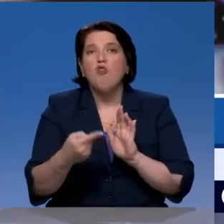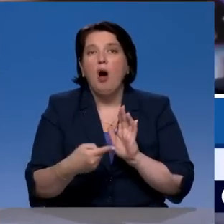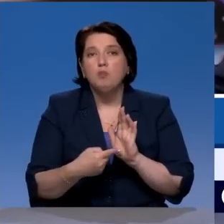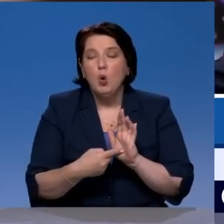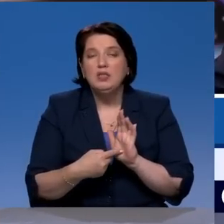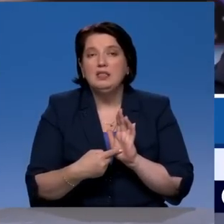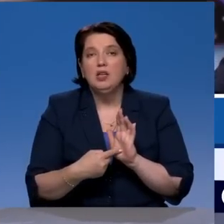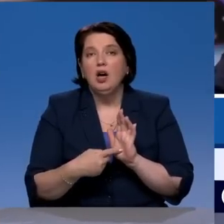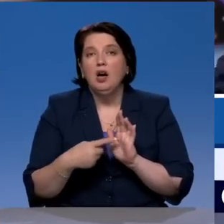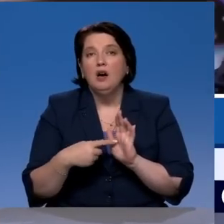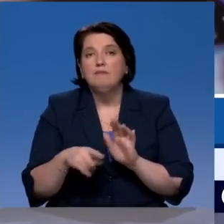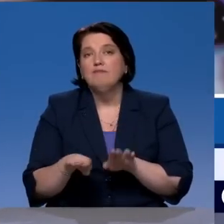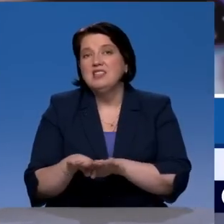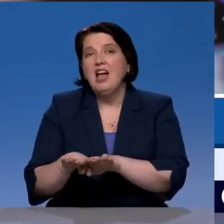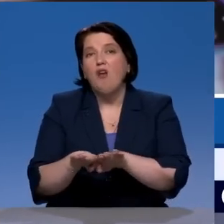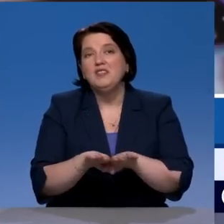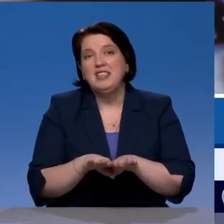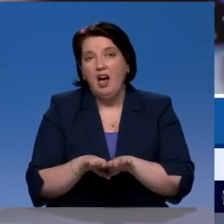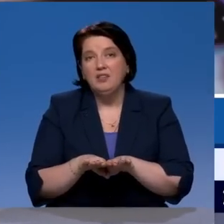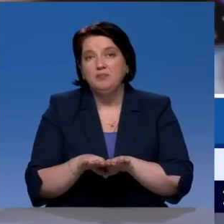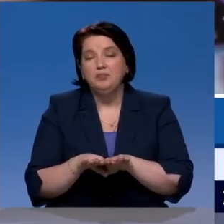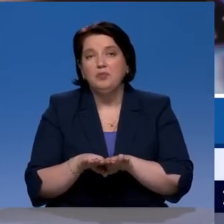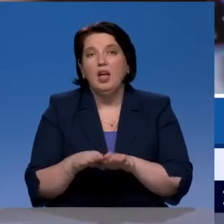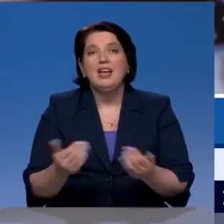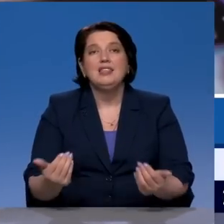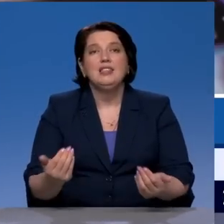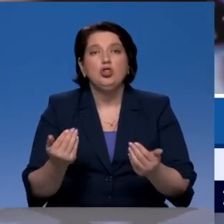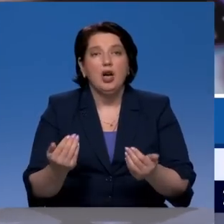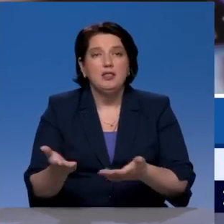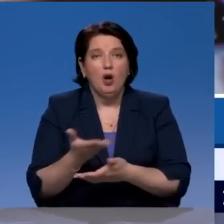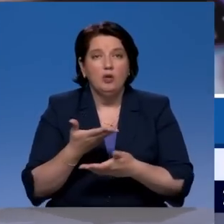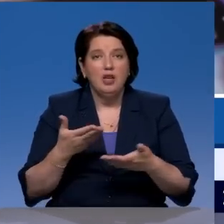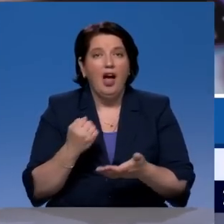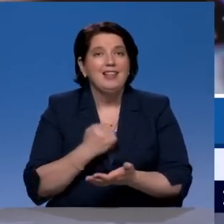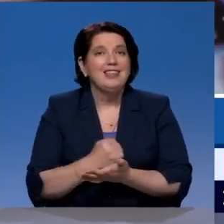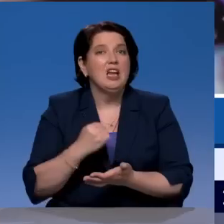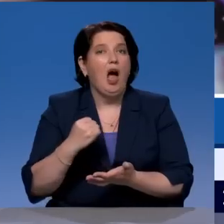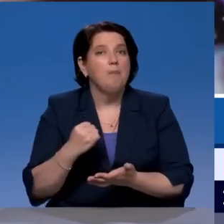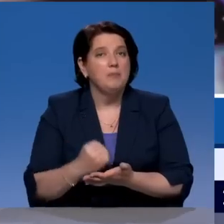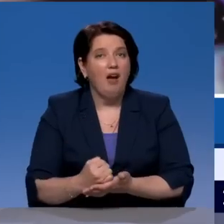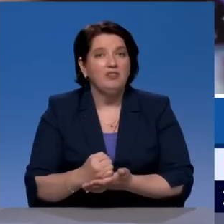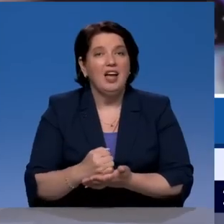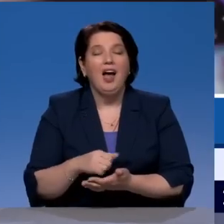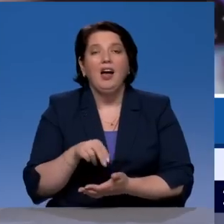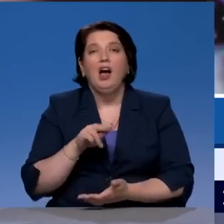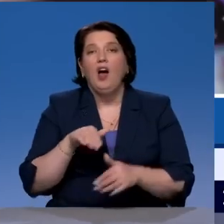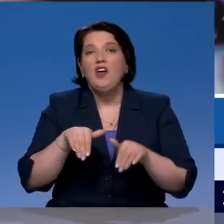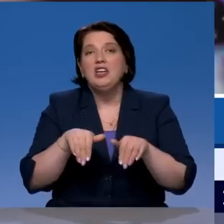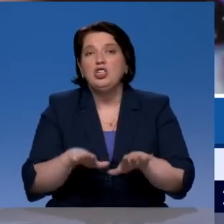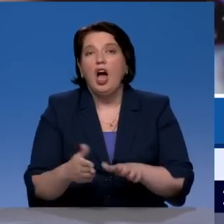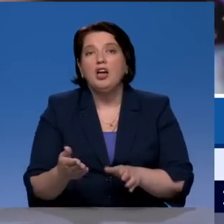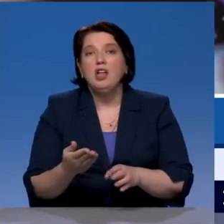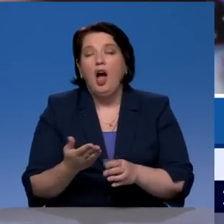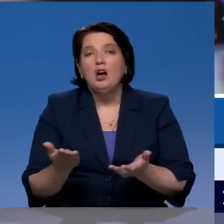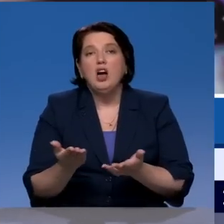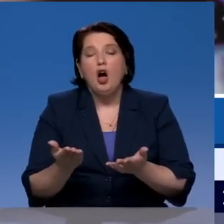что универсальный. В этом вопросе многие себя узнают. У нас же сейчас не терапевт решает, какое тебе там лекарство иной раз принять, а,